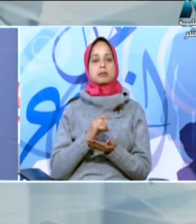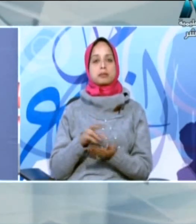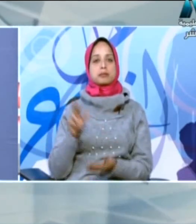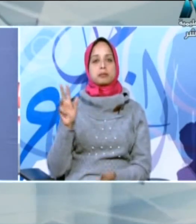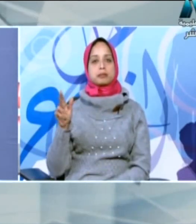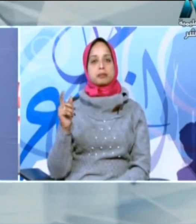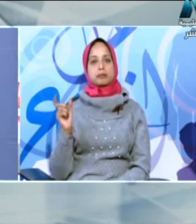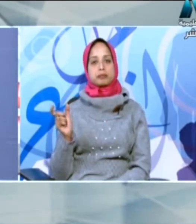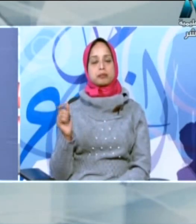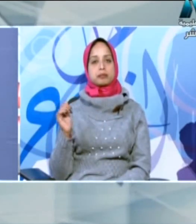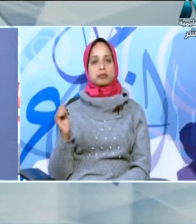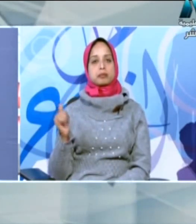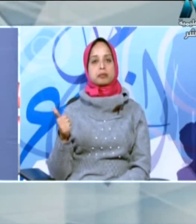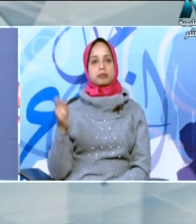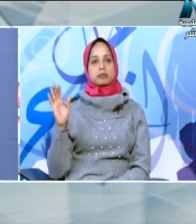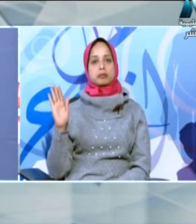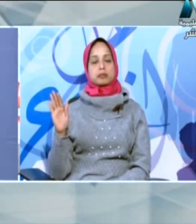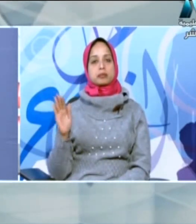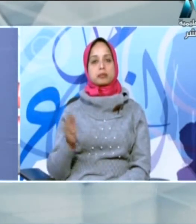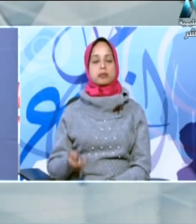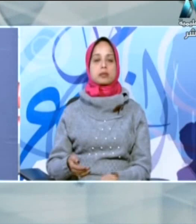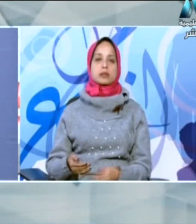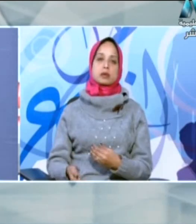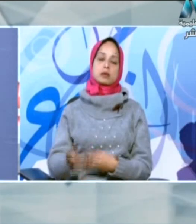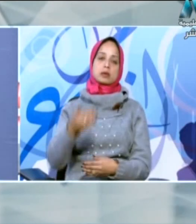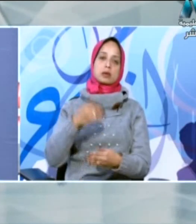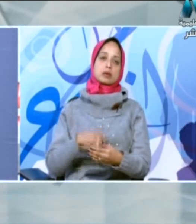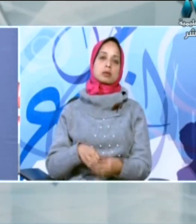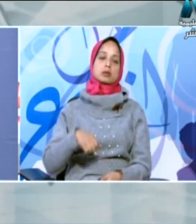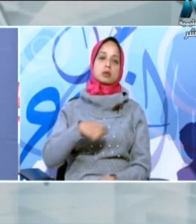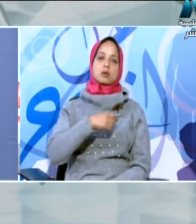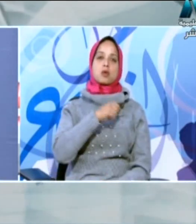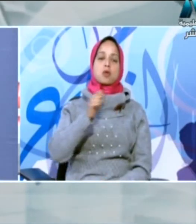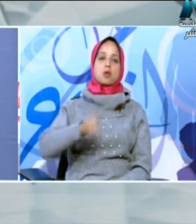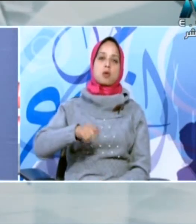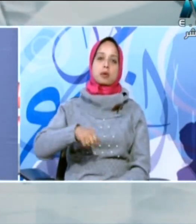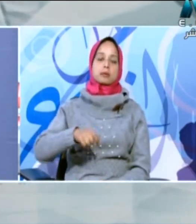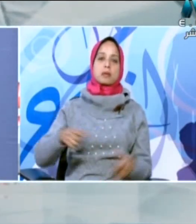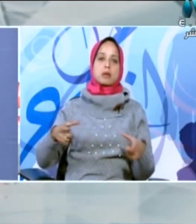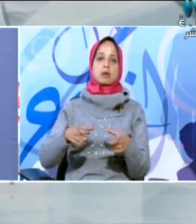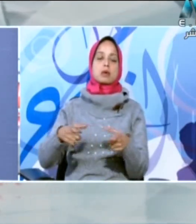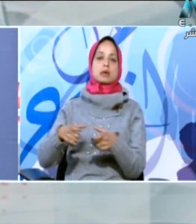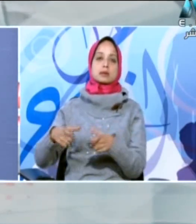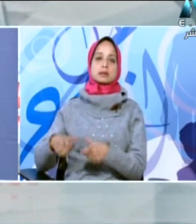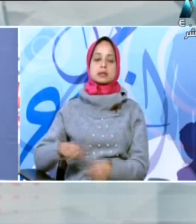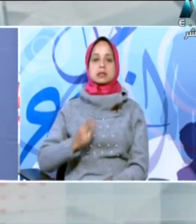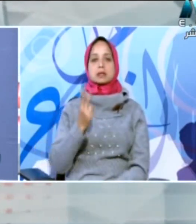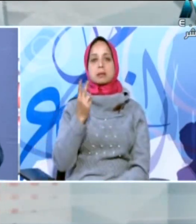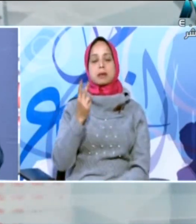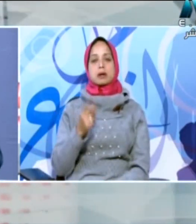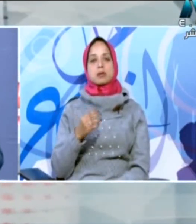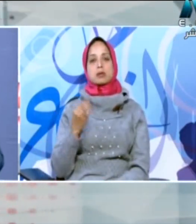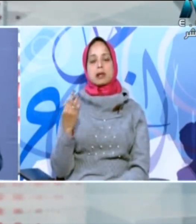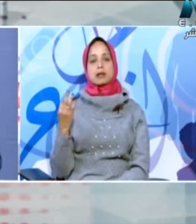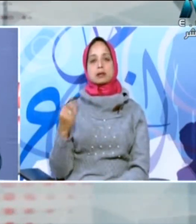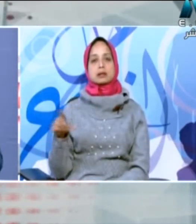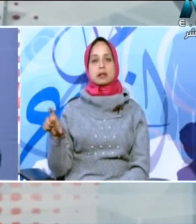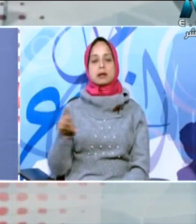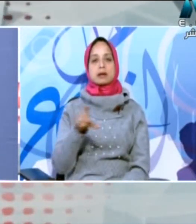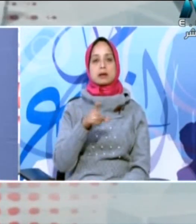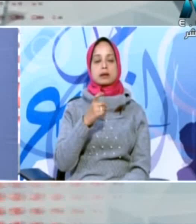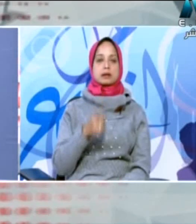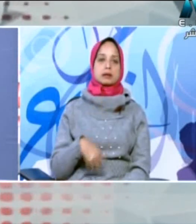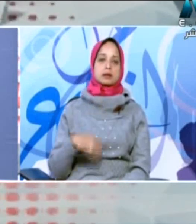37 وعودة حكم حكومات الاقلية من 1937 ل 1942.